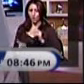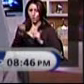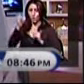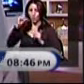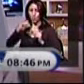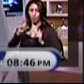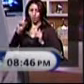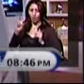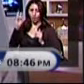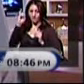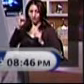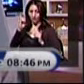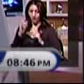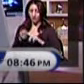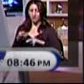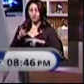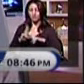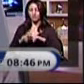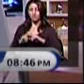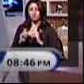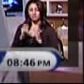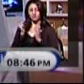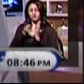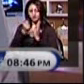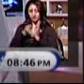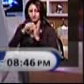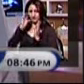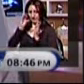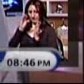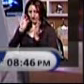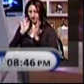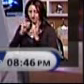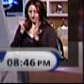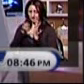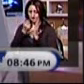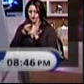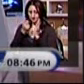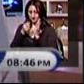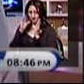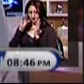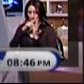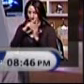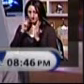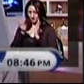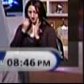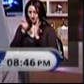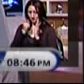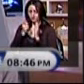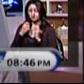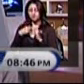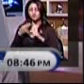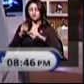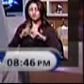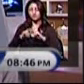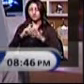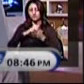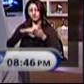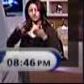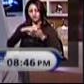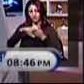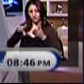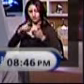يعني ارجو انه اللي يستمع لهذا الكلام يقرأ رواية. وعندي يعني عندي قصة، انا كنت بوقع